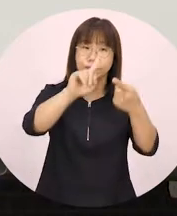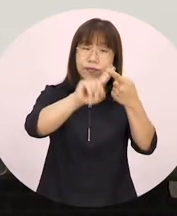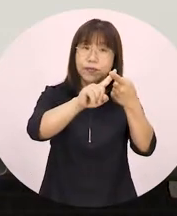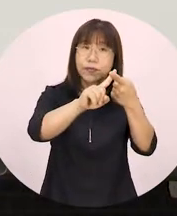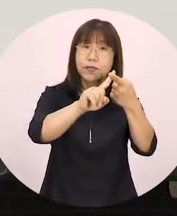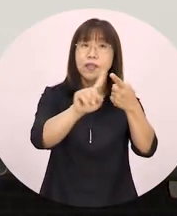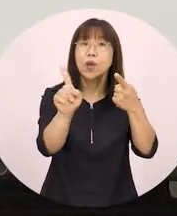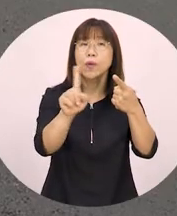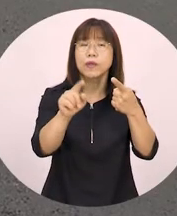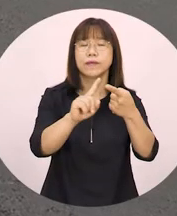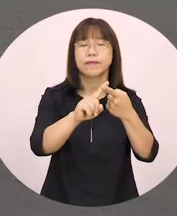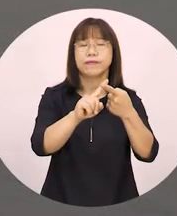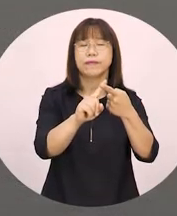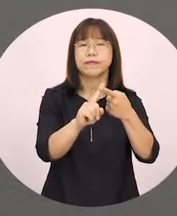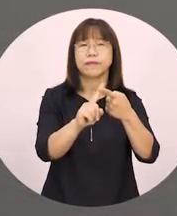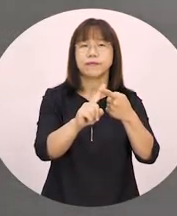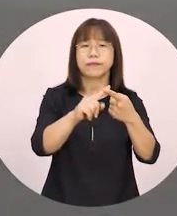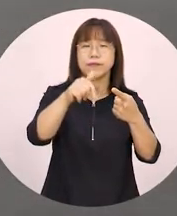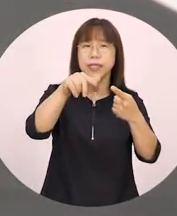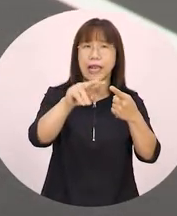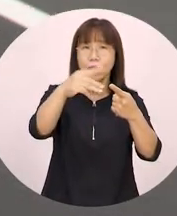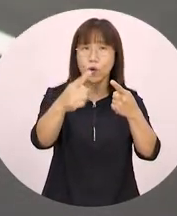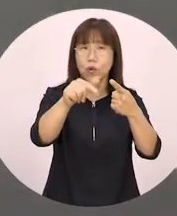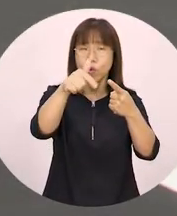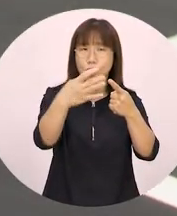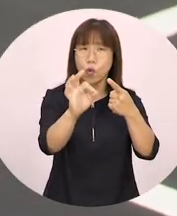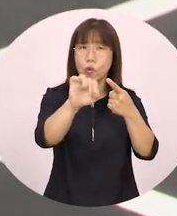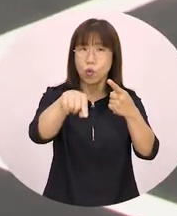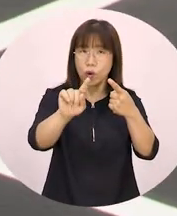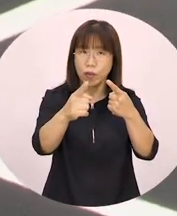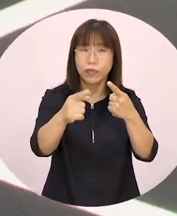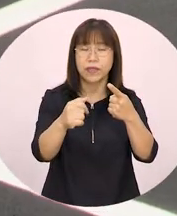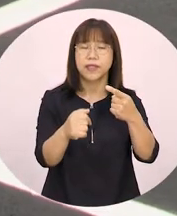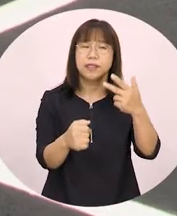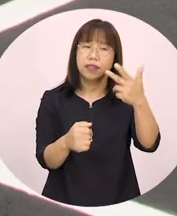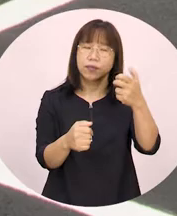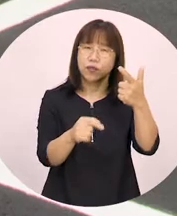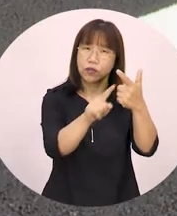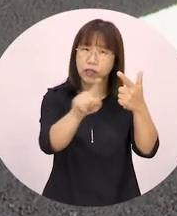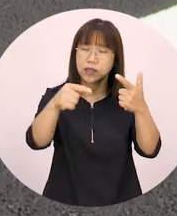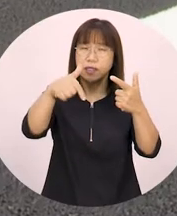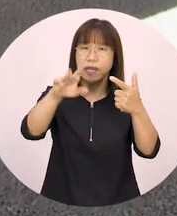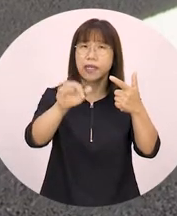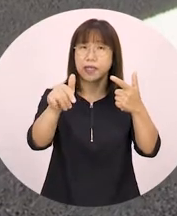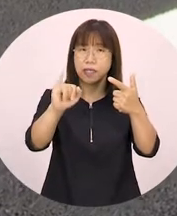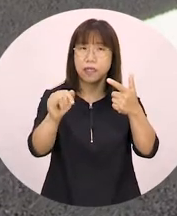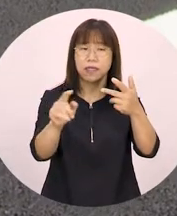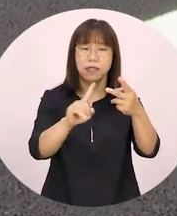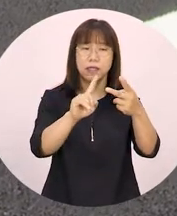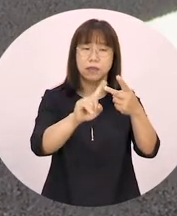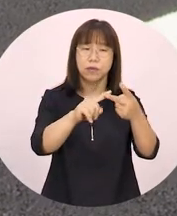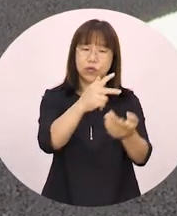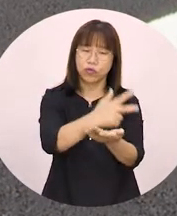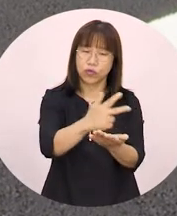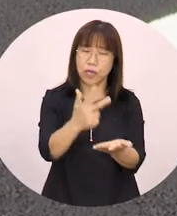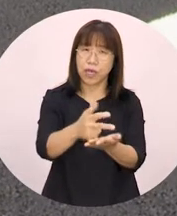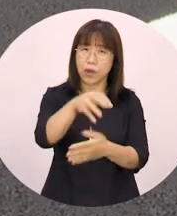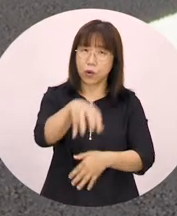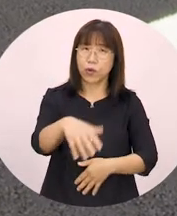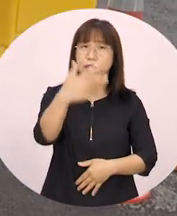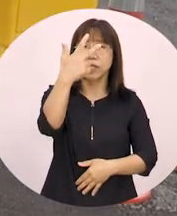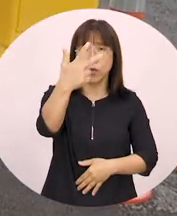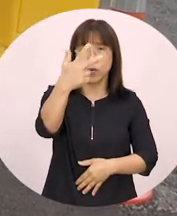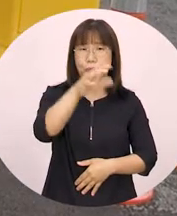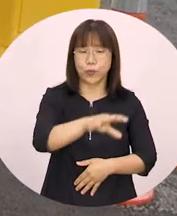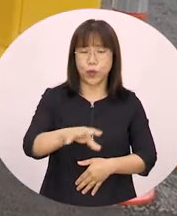곳입니다. 화곡 1-2 공영주차장은 가로공원로 76가길 39에 위치했으며